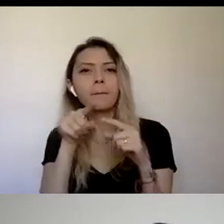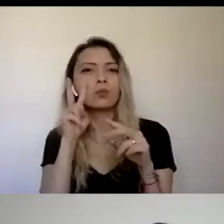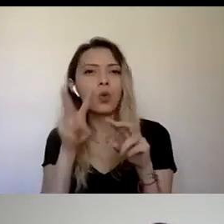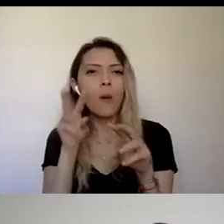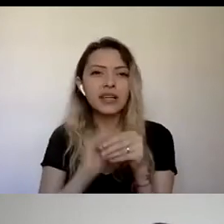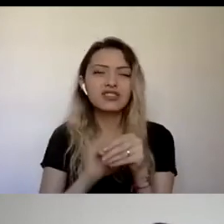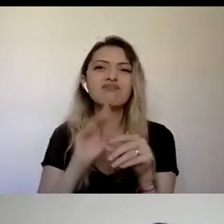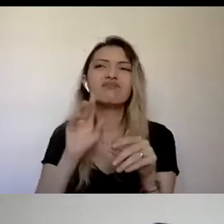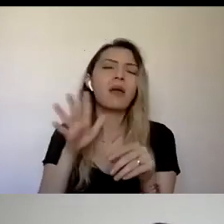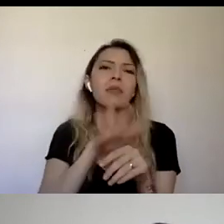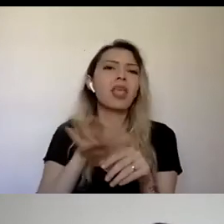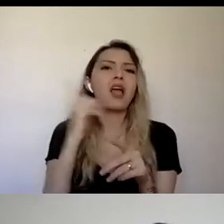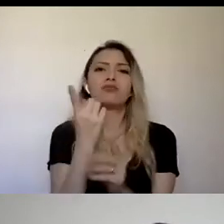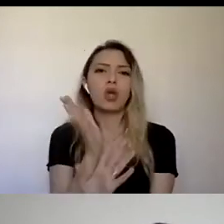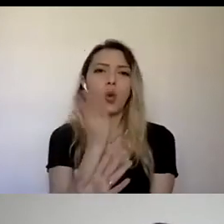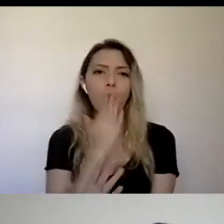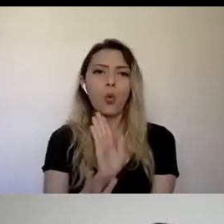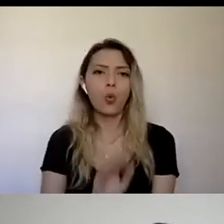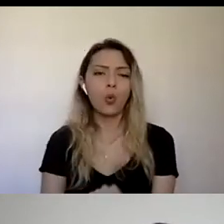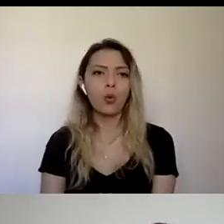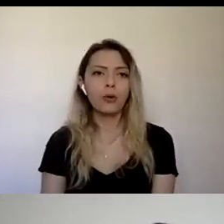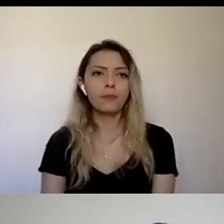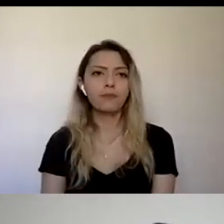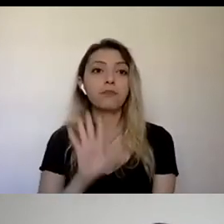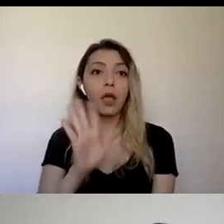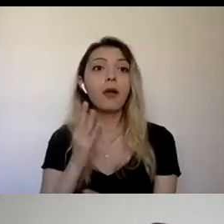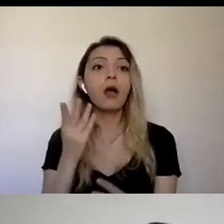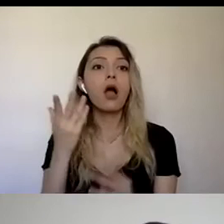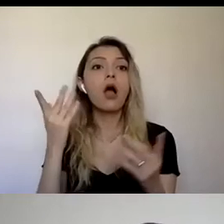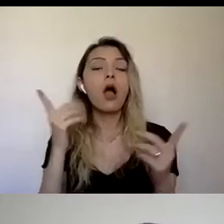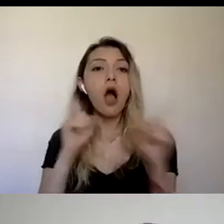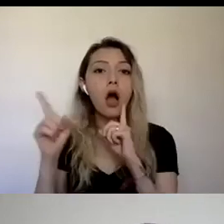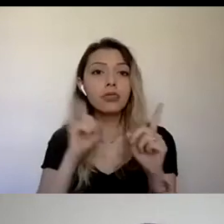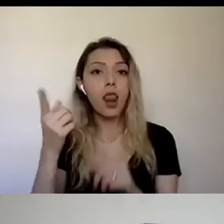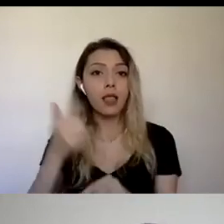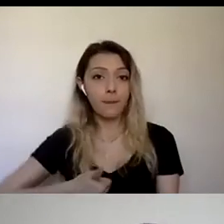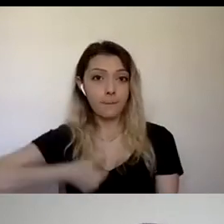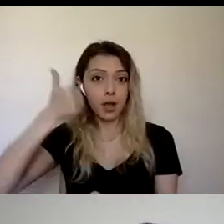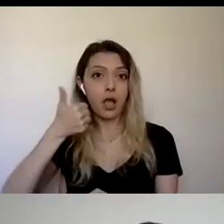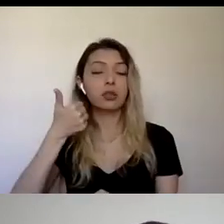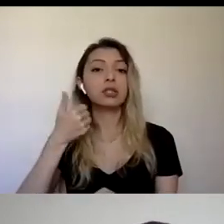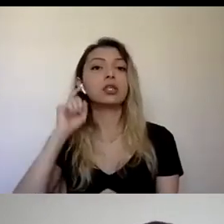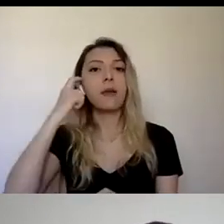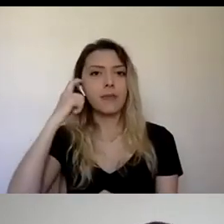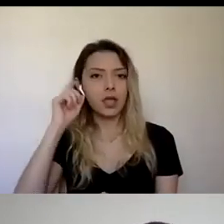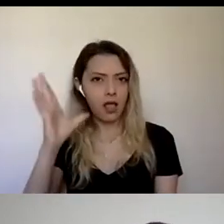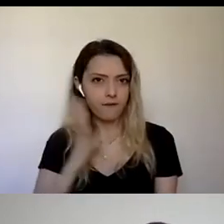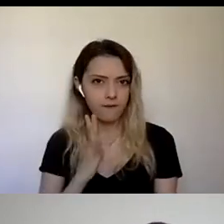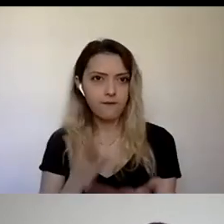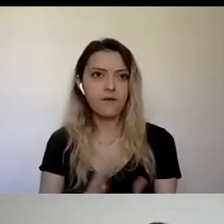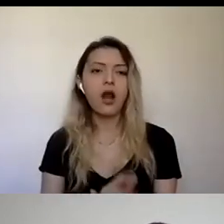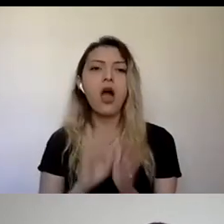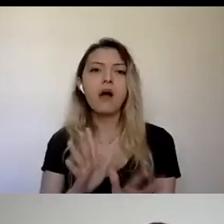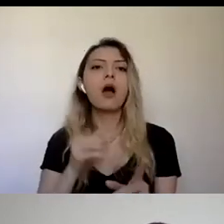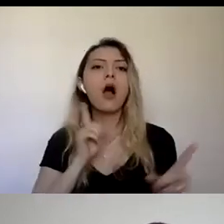Yine bunun dışında Adalet Bakanlığı'nın verileri var örneğin. Fakat Adalet Bakanlığı da son